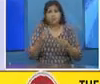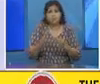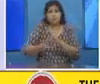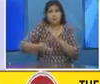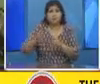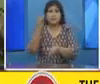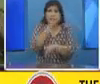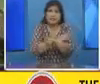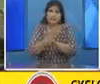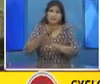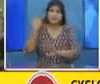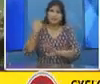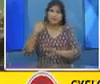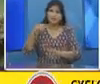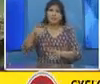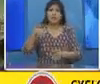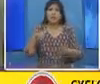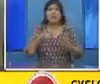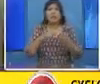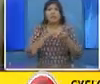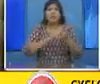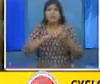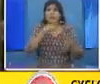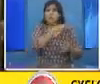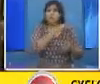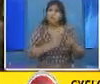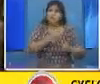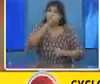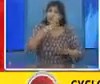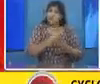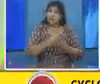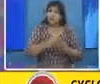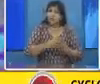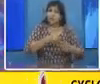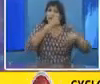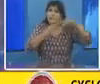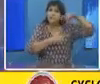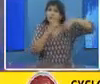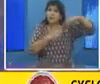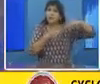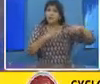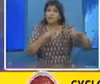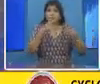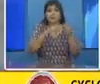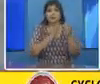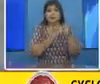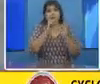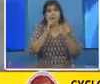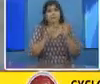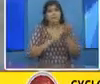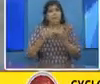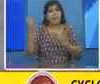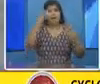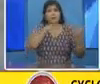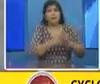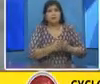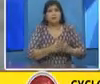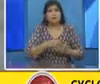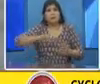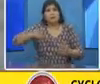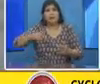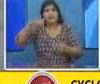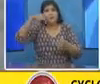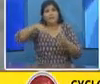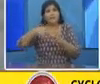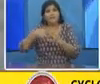पहले देश के पूर्वी छोर पर साइक्लोन अम्फान आया, तो पश्चिमी छोर पर साइक्लोन